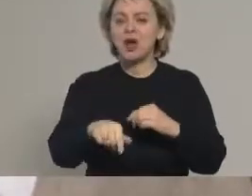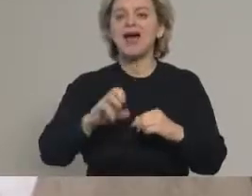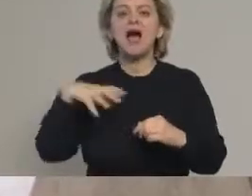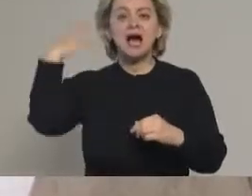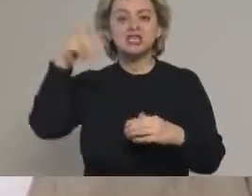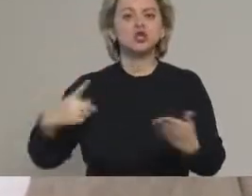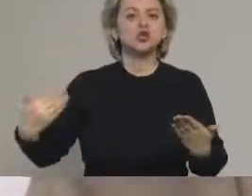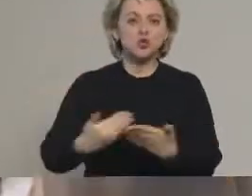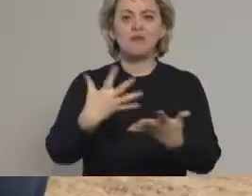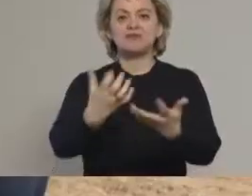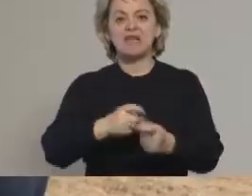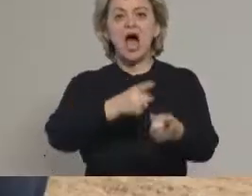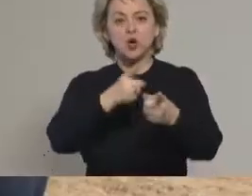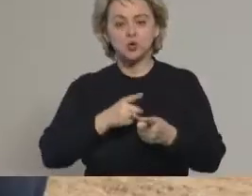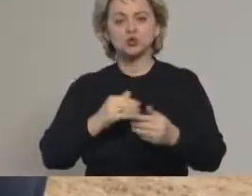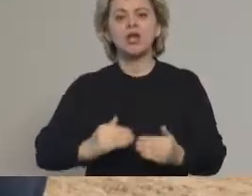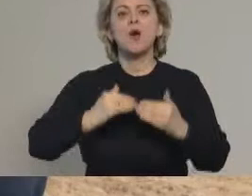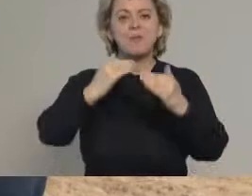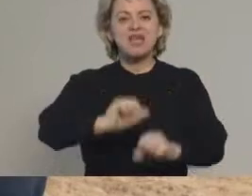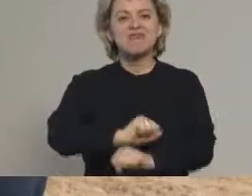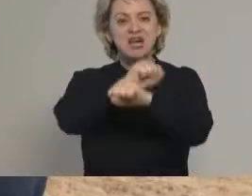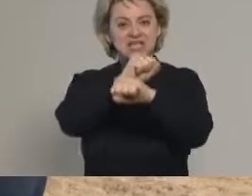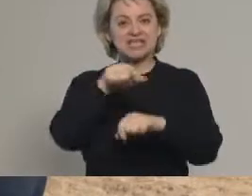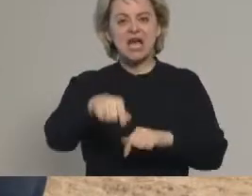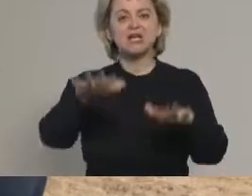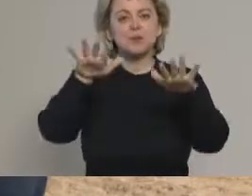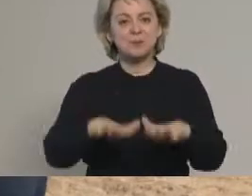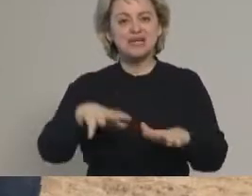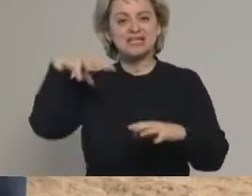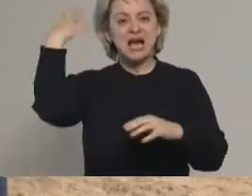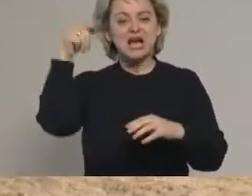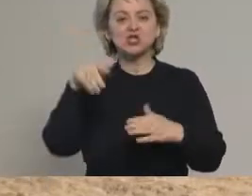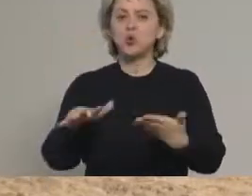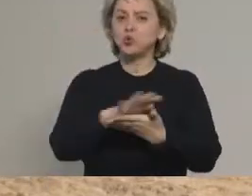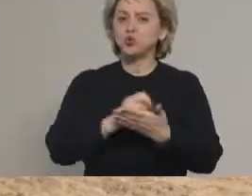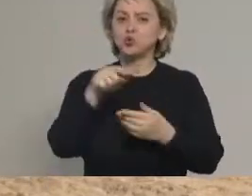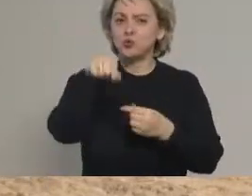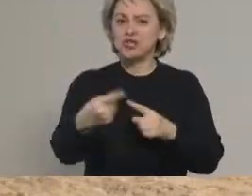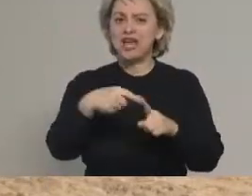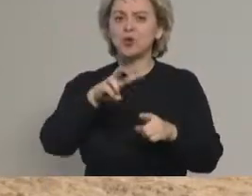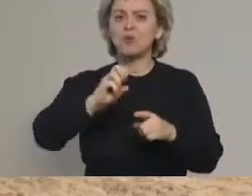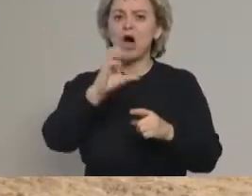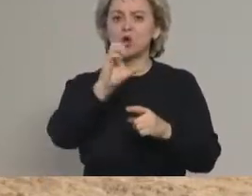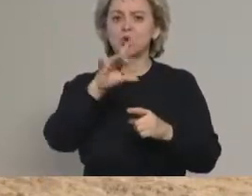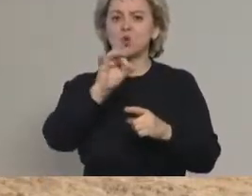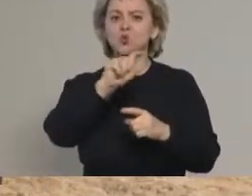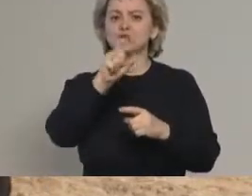снова взяли оружие. Подняли восстание, местные казачки растерзали эту Марусю